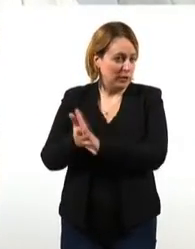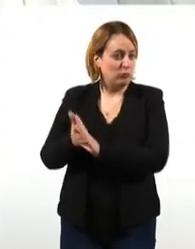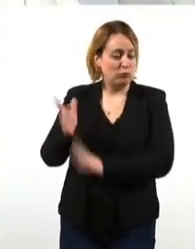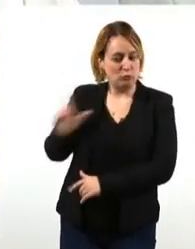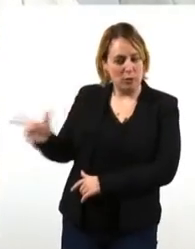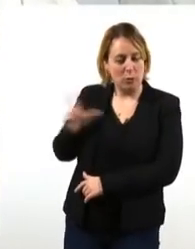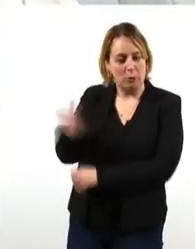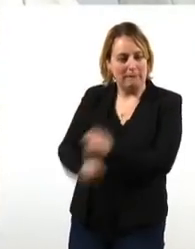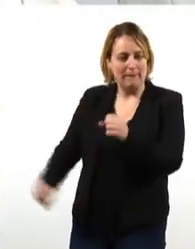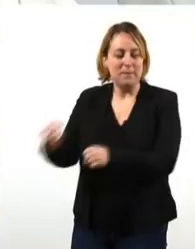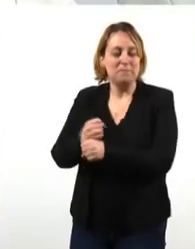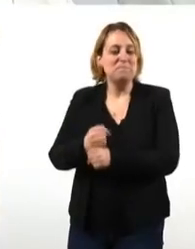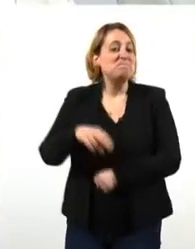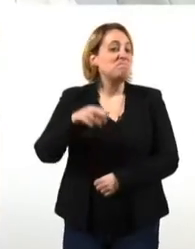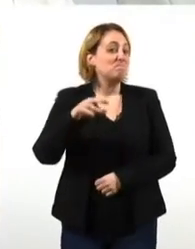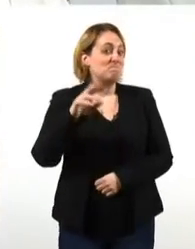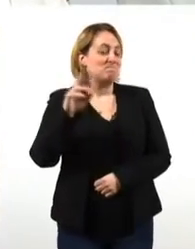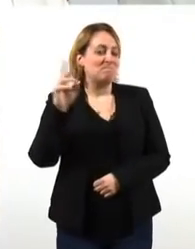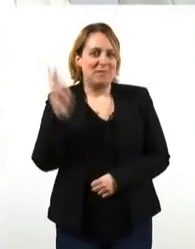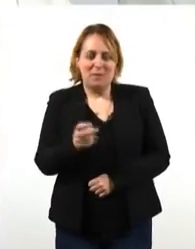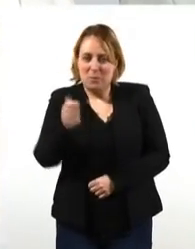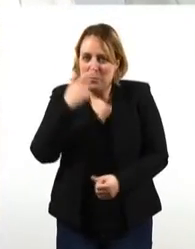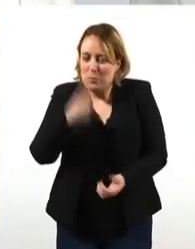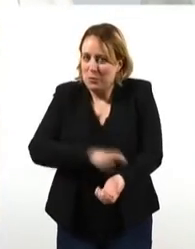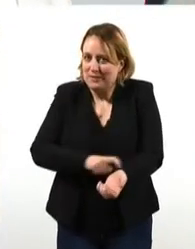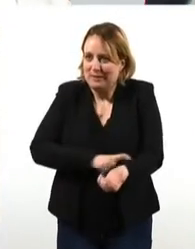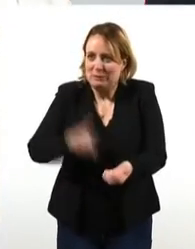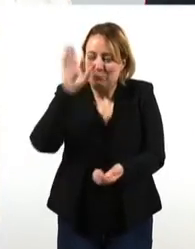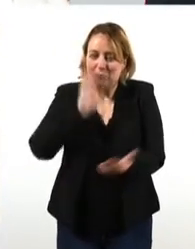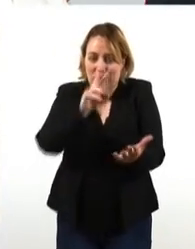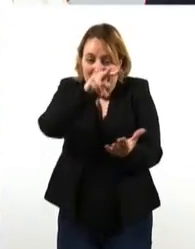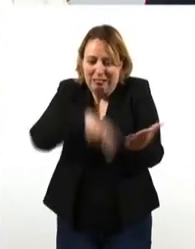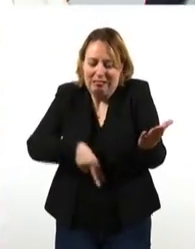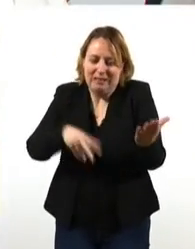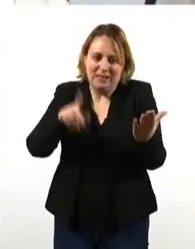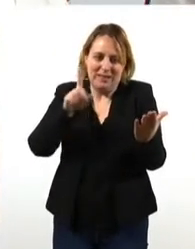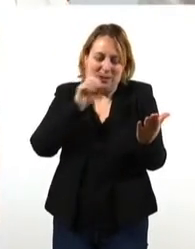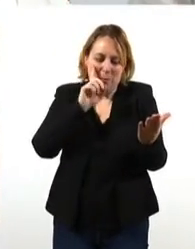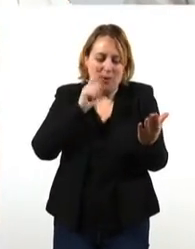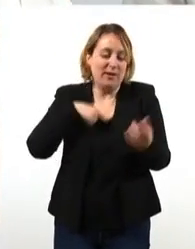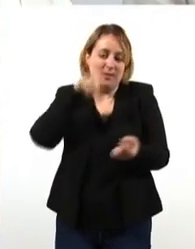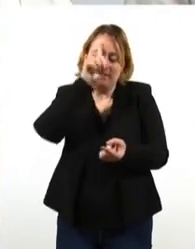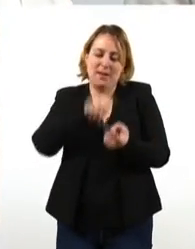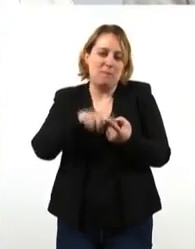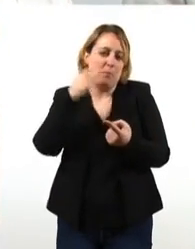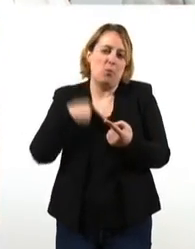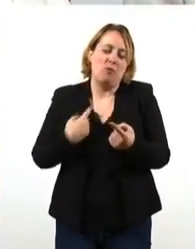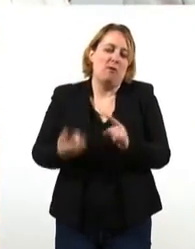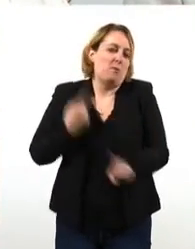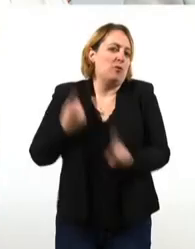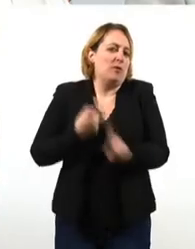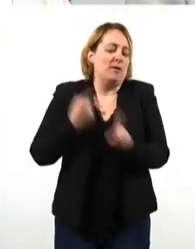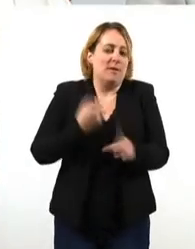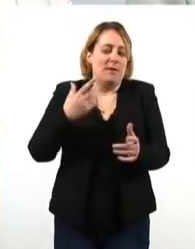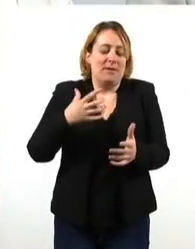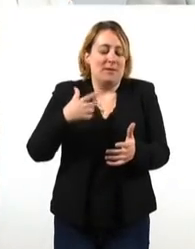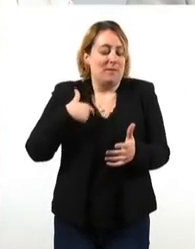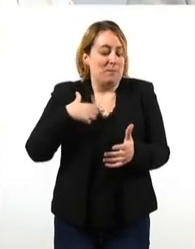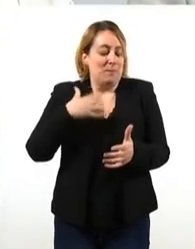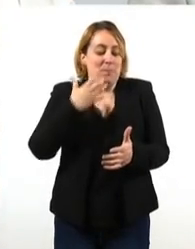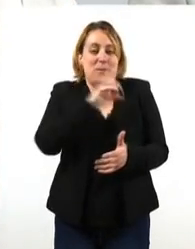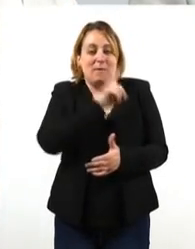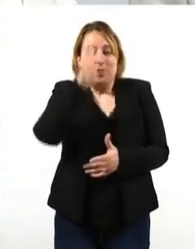un peu stressée, donc je veux lire ma feuille au cas où j'oublie quelque chose parce que c'est un sujet qui me touche énormément et j'ai peur d'oublier